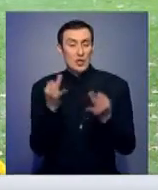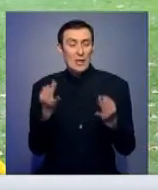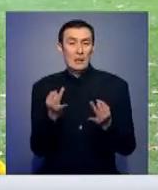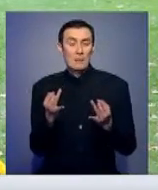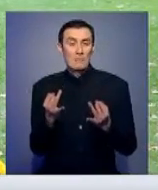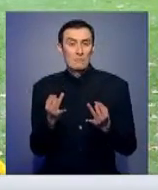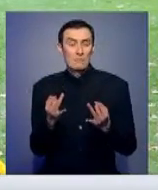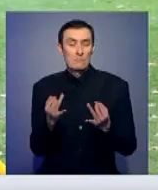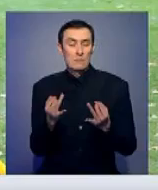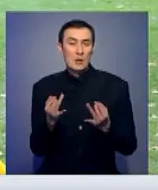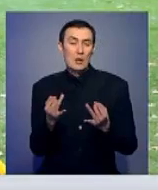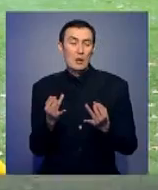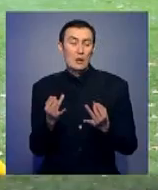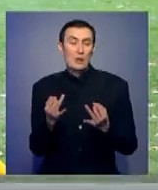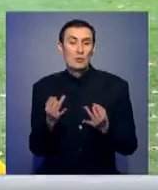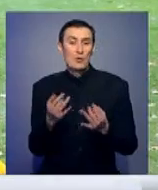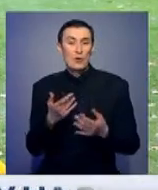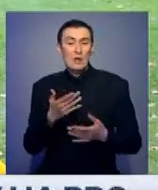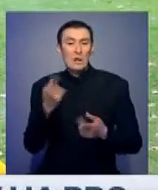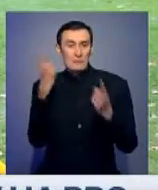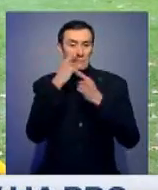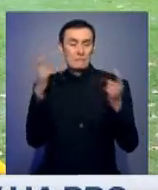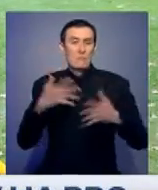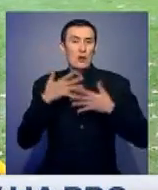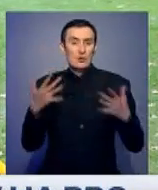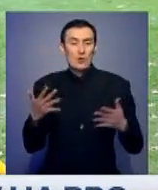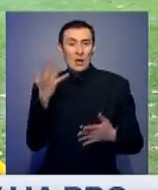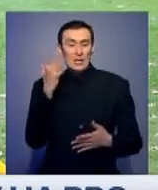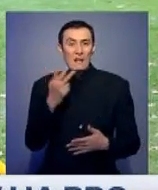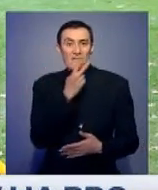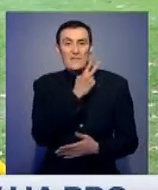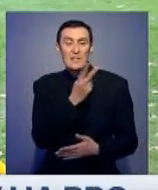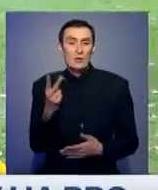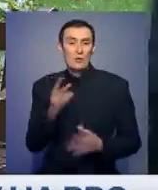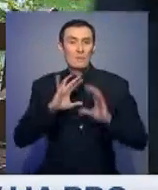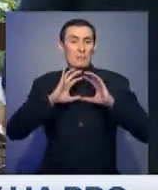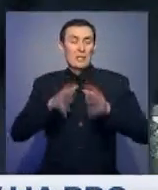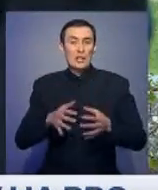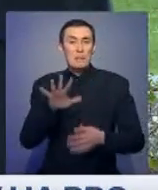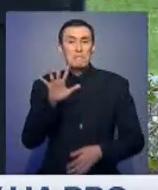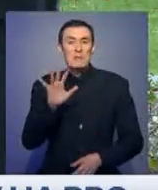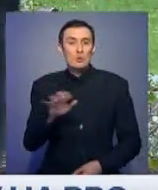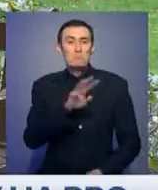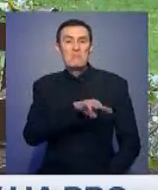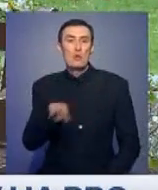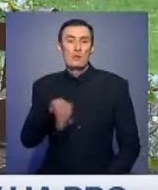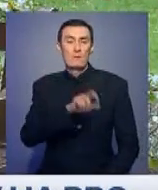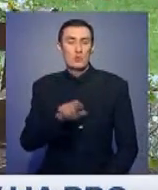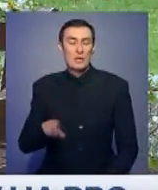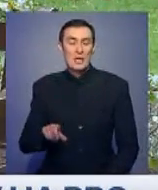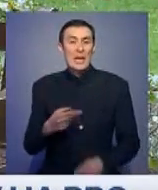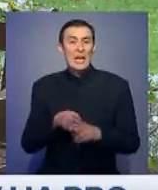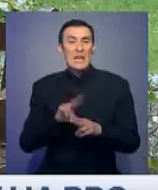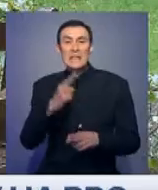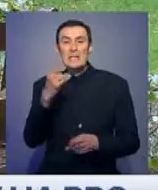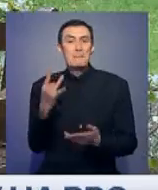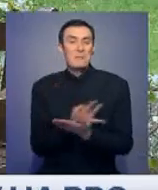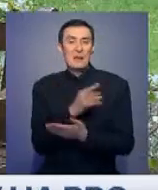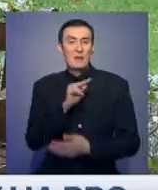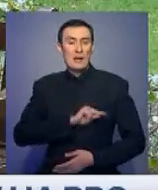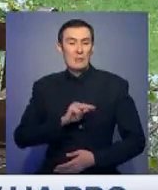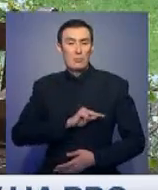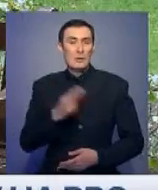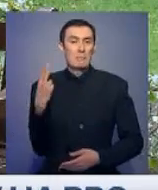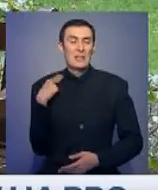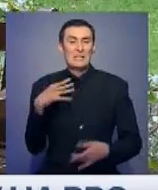сильный инструмент. Но я уж не говорю про охват, когда вас видит 500 000 000 человек. Это уже не первая работа британской компании Dars